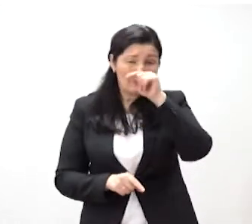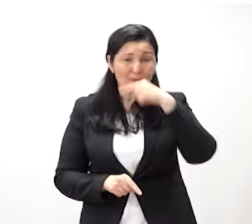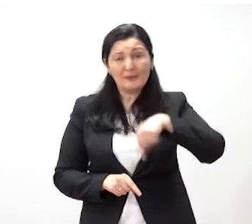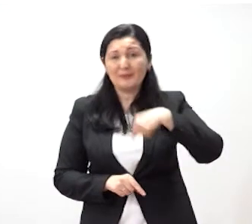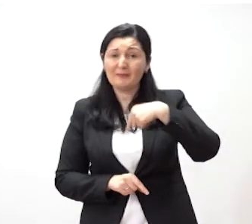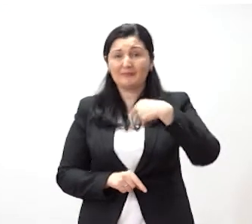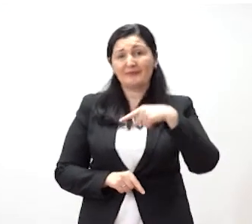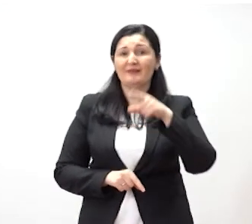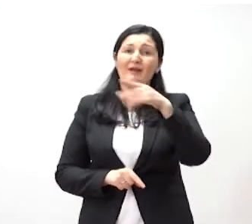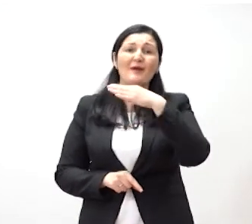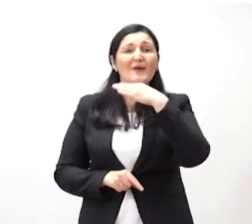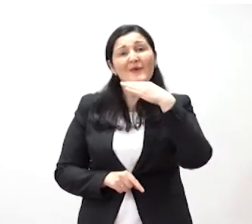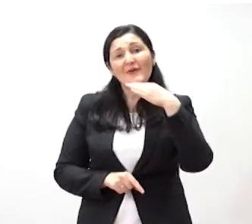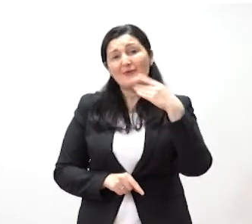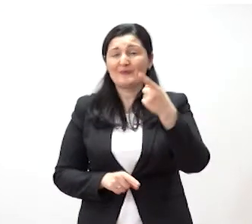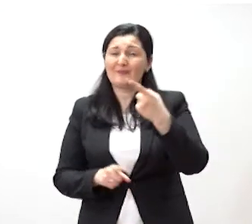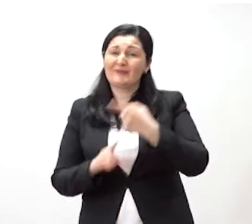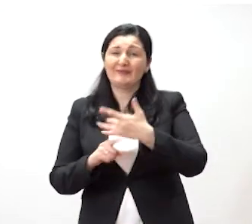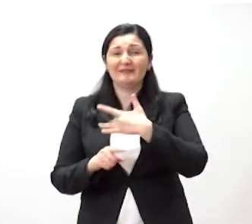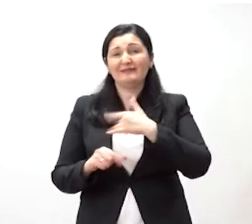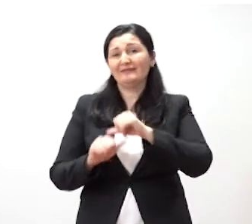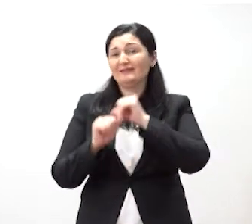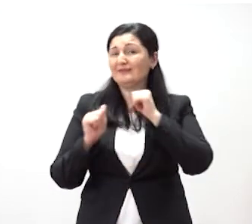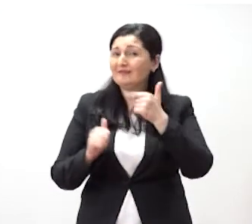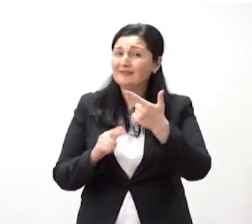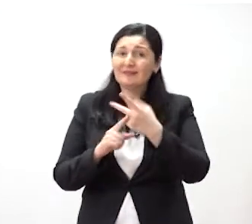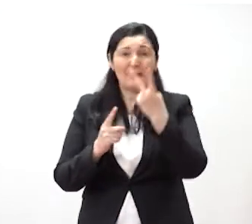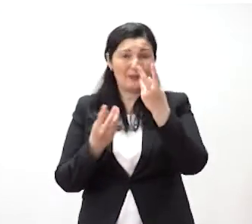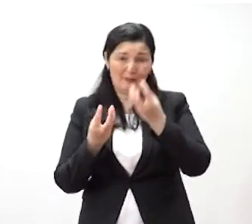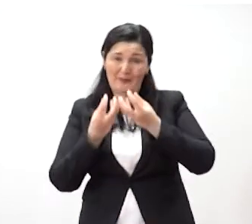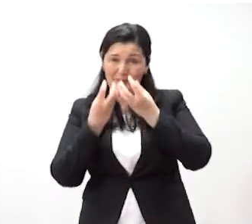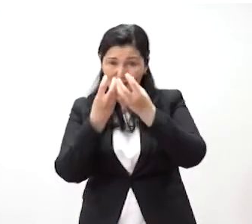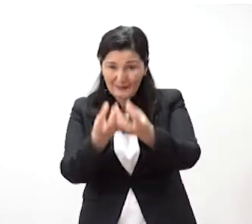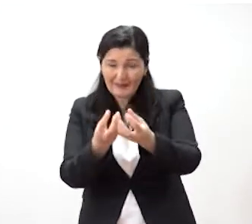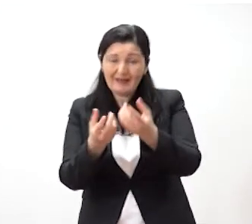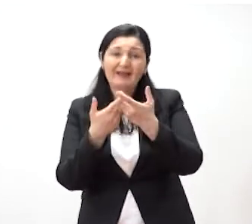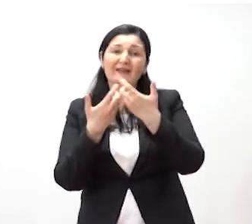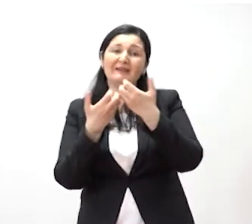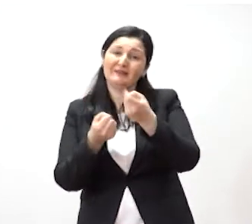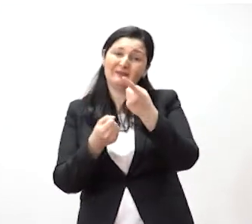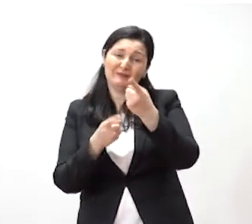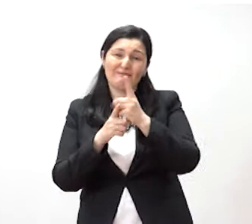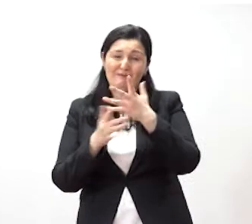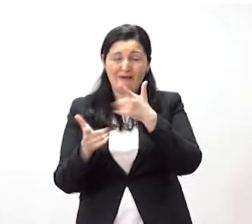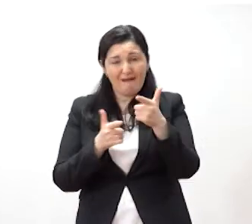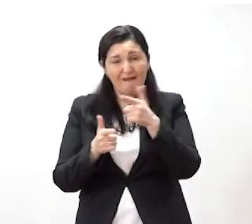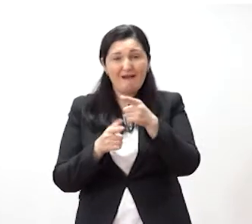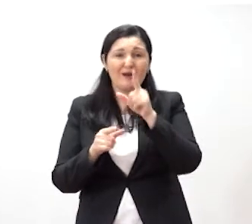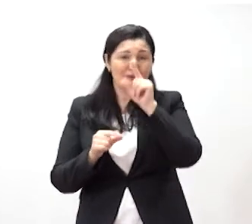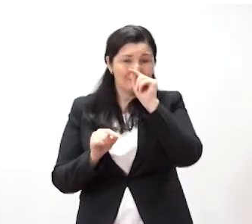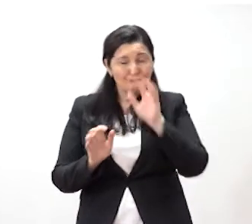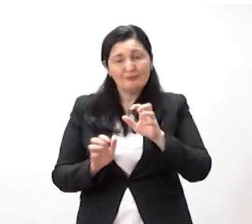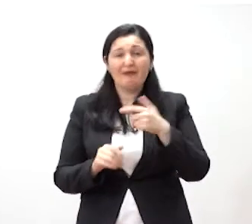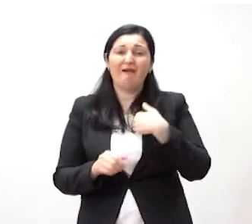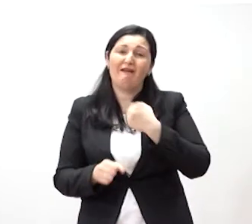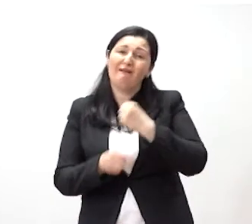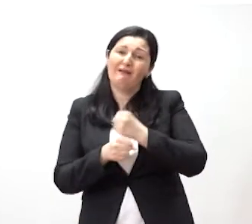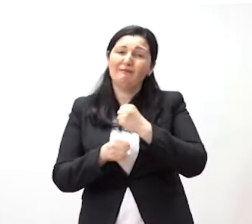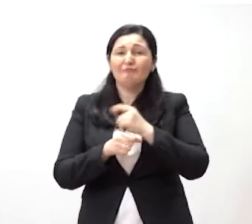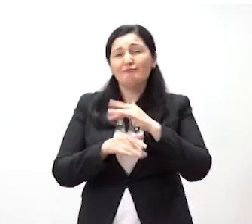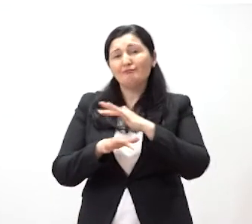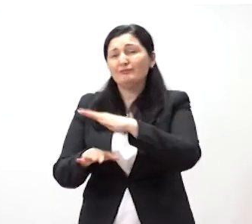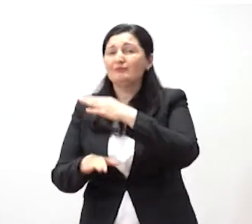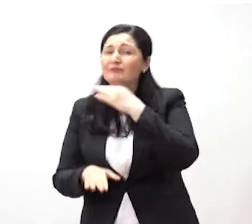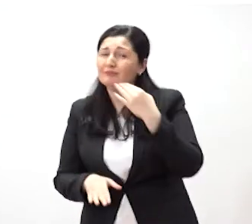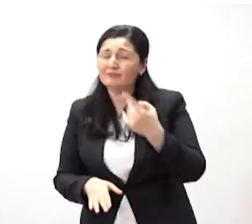марҷон, ту бисёр меҳрубонӣ. Ду тухми маро ҳам гирифта чуҷа барор. Ман сер корам,